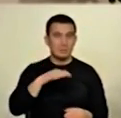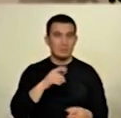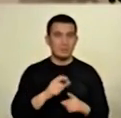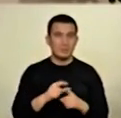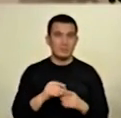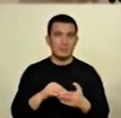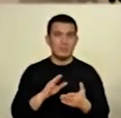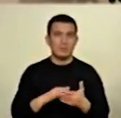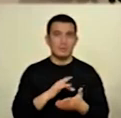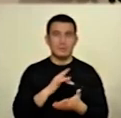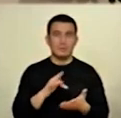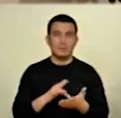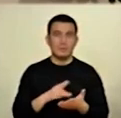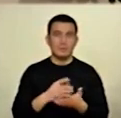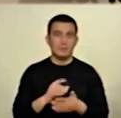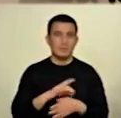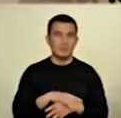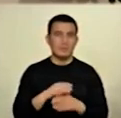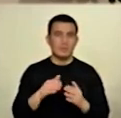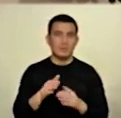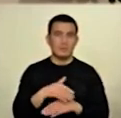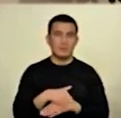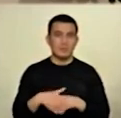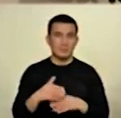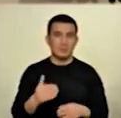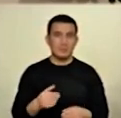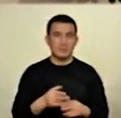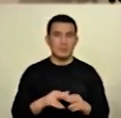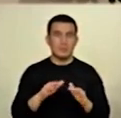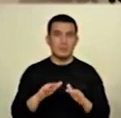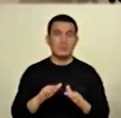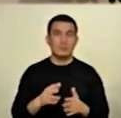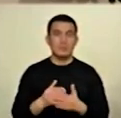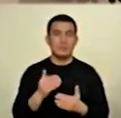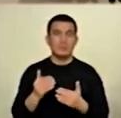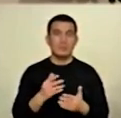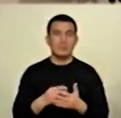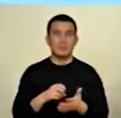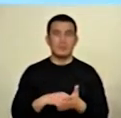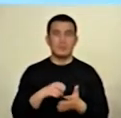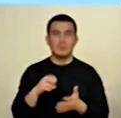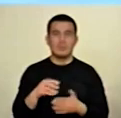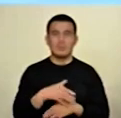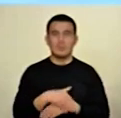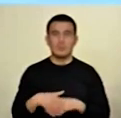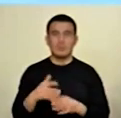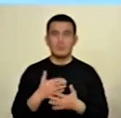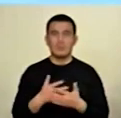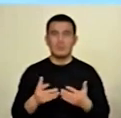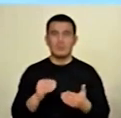Demak, mana shahar Toshkent, uy manzilimizni yozdik va mana bu qismlarga demak biz pochta manzillarimizni ham yozib qo'yishimiz